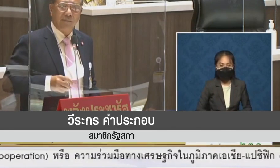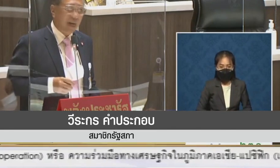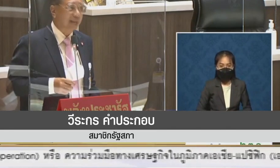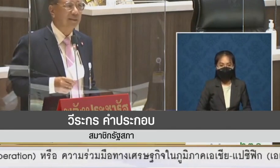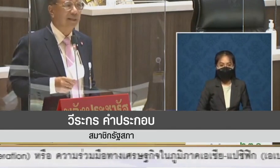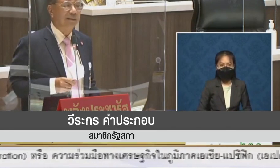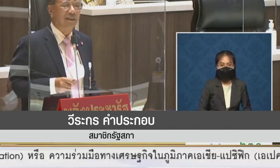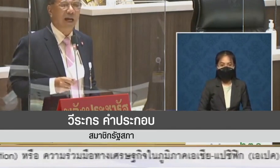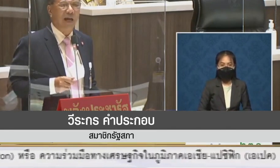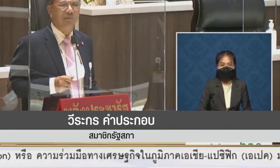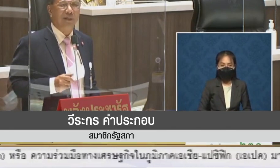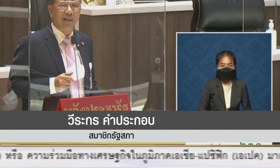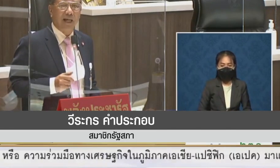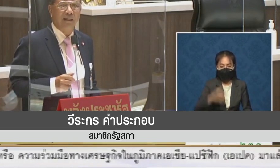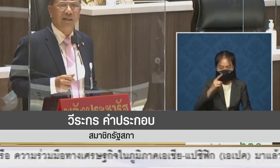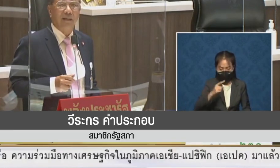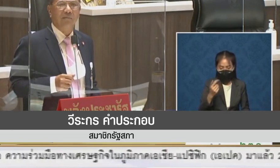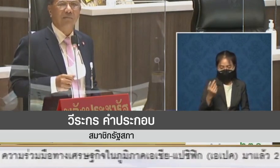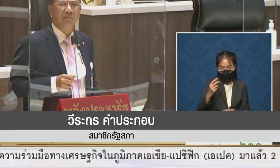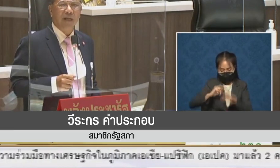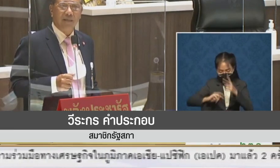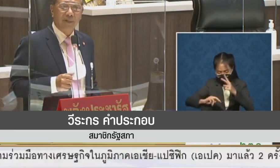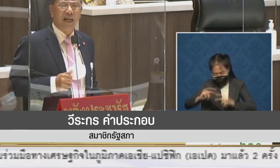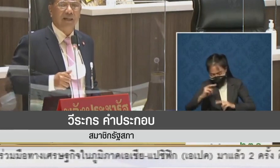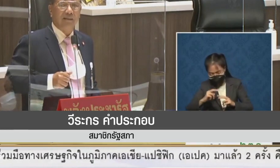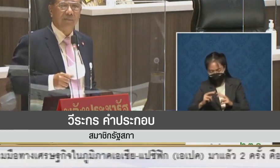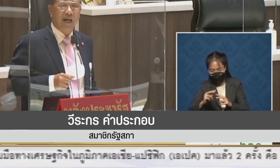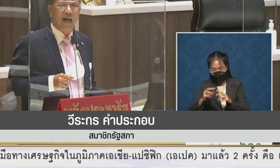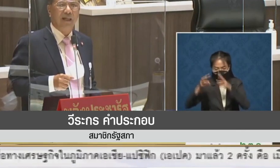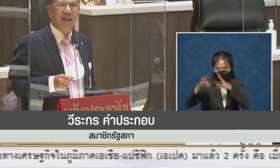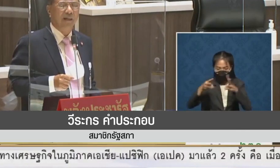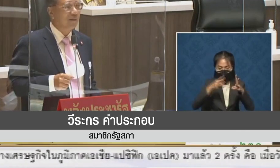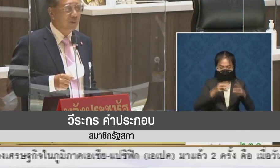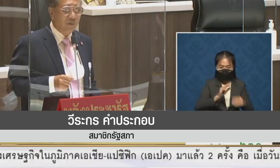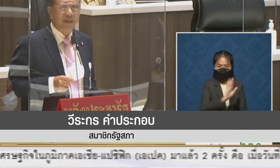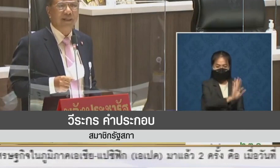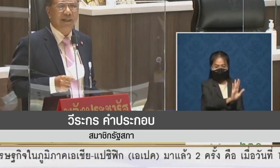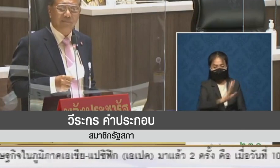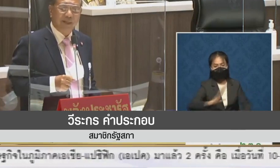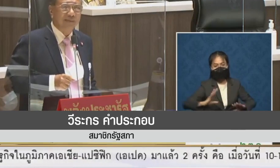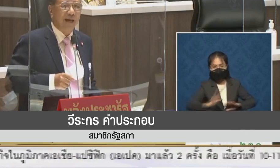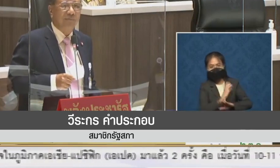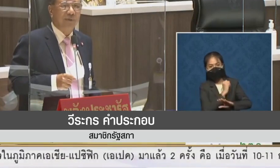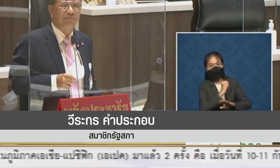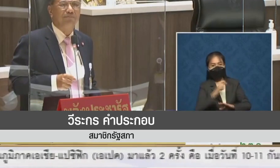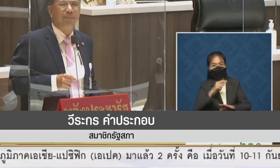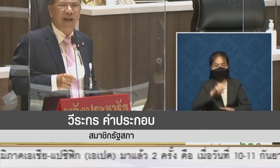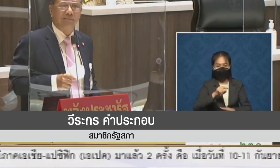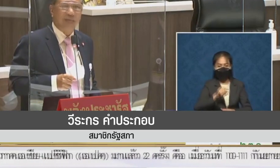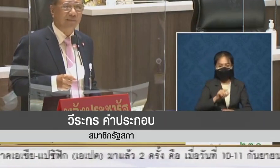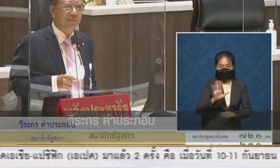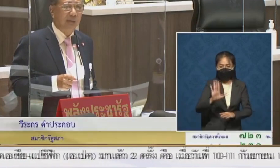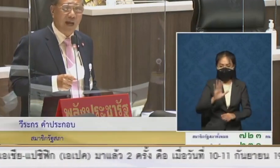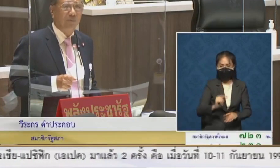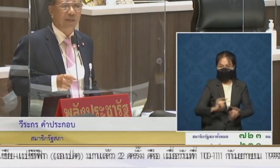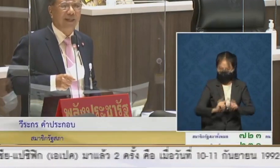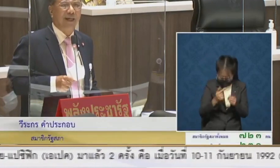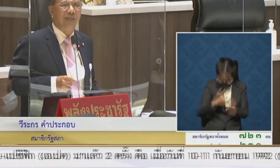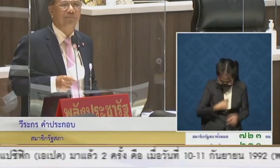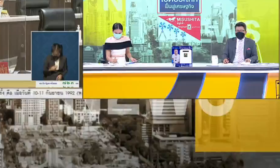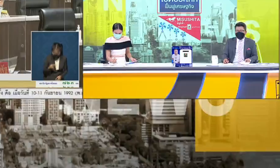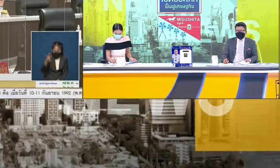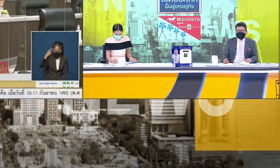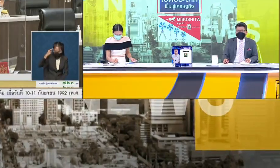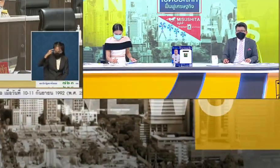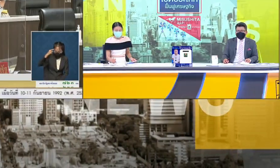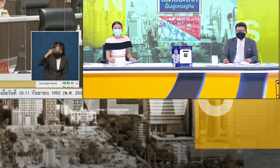องเก่งมากๆที่ท่านจะหาวิธีการไม่มีการรัฐประหารได้ผมนี่คิดมา38 คือคุณวีร